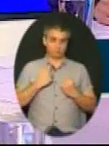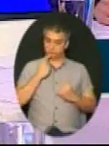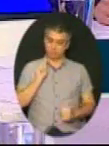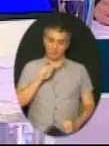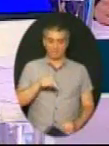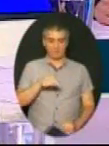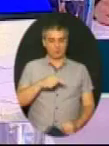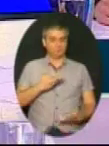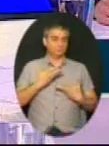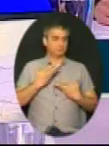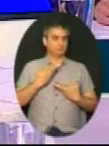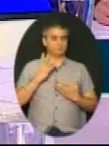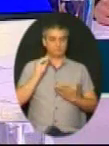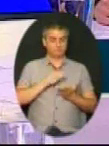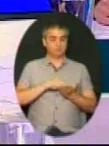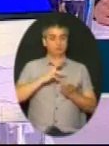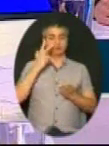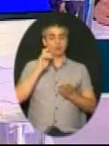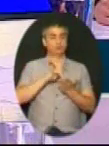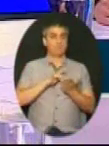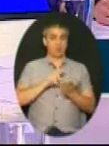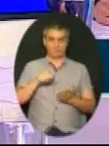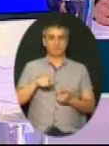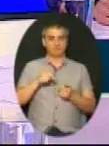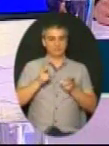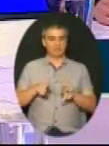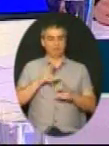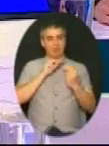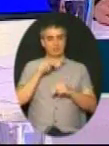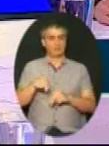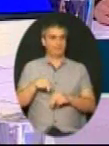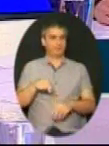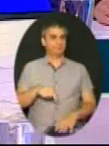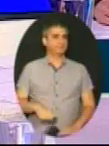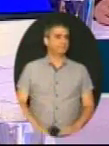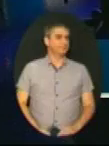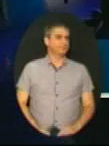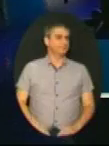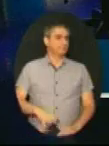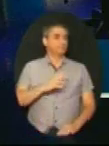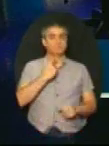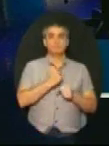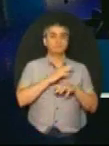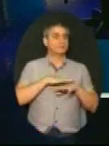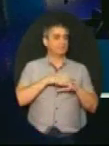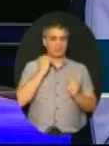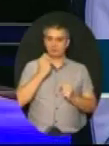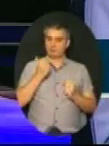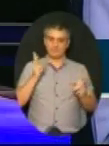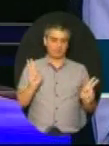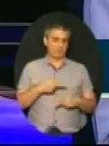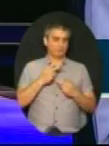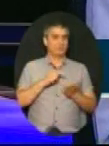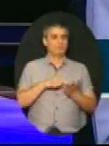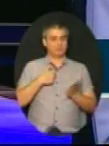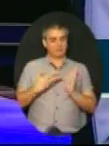לבוא ולהשיג נניח 30 מנדטים, וזה בהחלט אפשר לדבר על זה. ישוע. המשימה קשה עד כמעט בלתי אפשרית, לכן